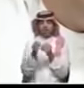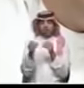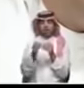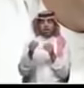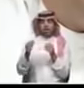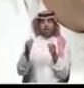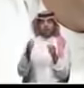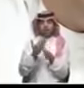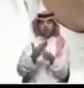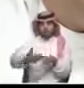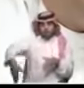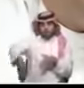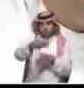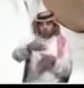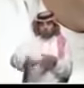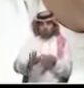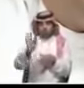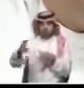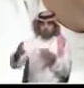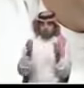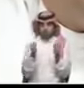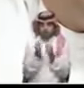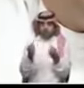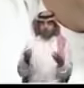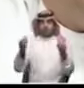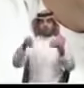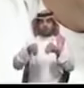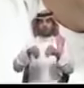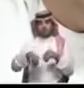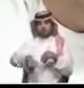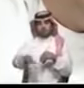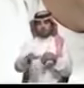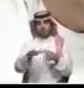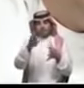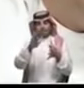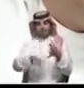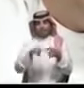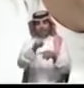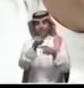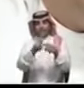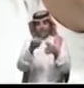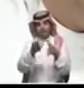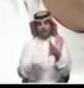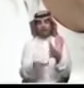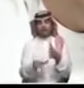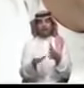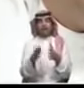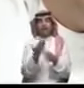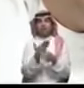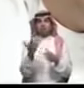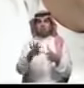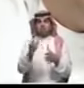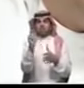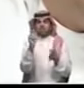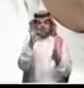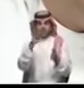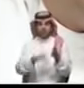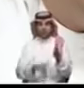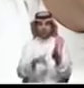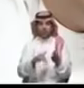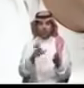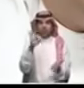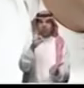تتأثر المملكة بمثل هذه الحالات، لكن الموجة المقبلة هي انخفاض في معدلات درجات الحرارة إلى ما دون الصفر، قد